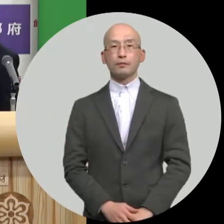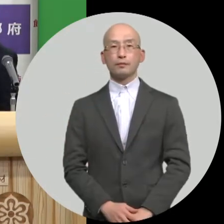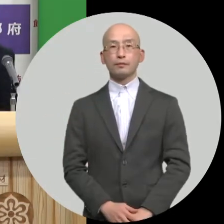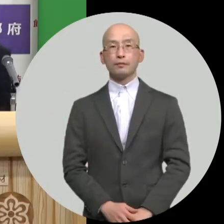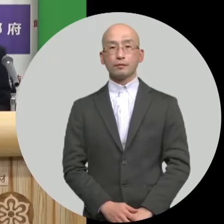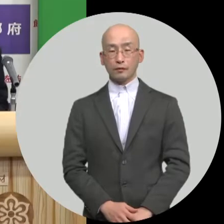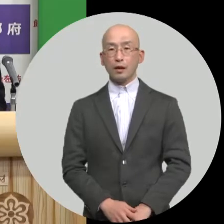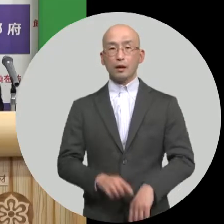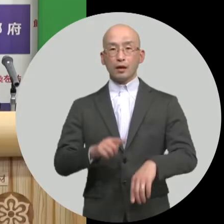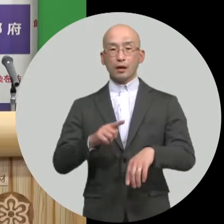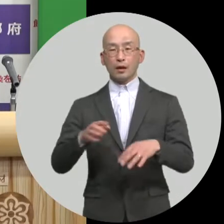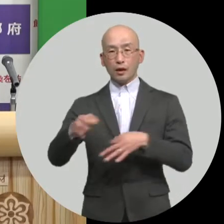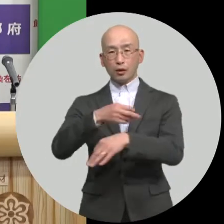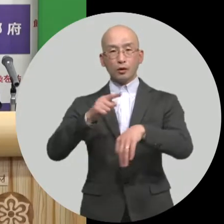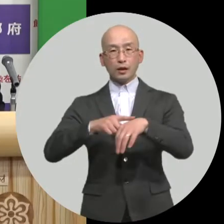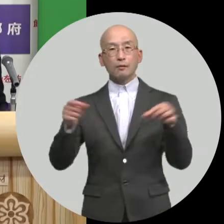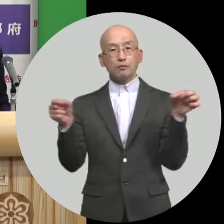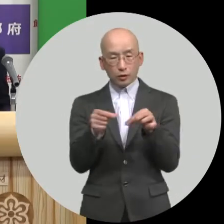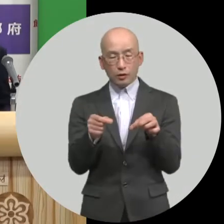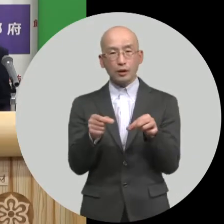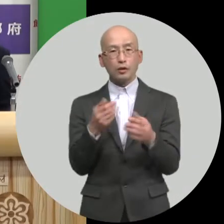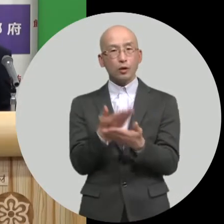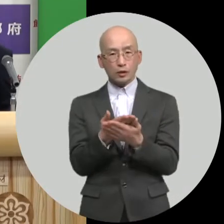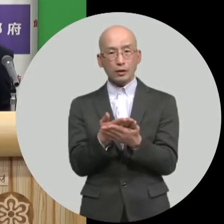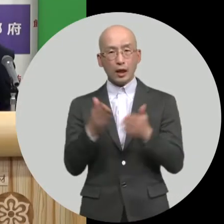したすべての期間について、